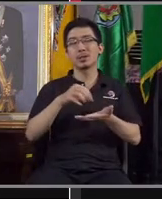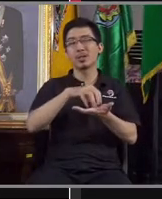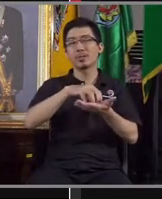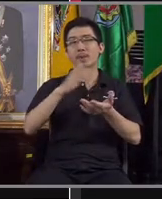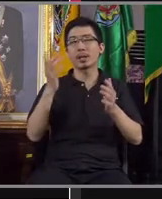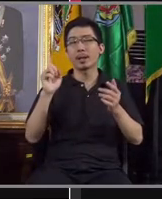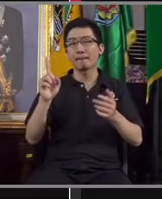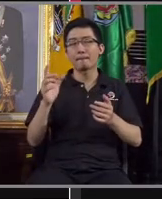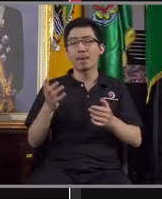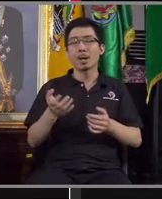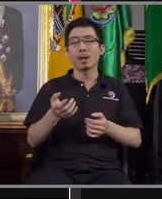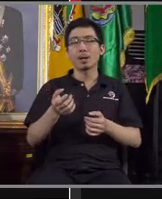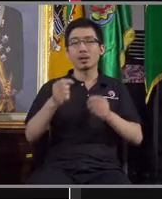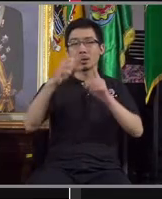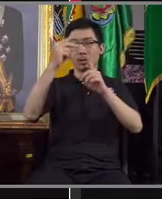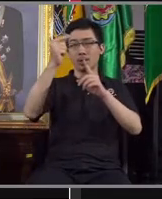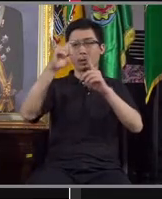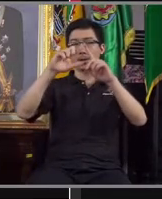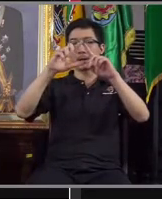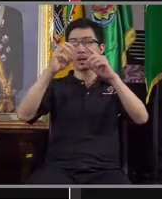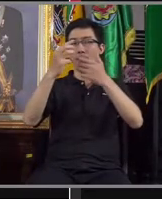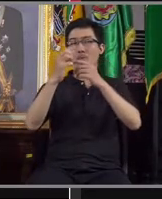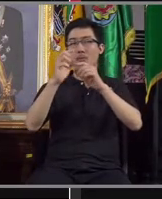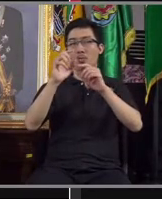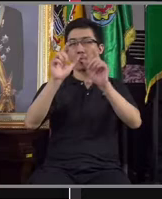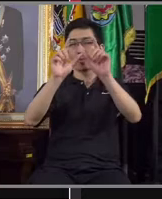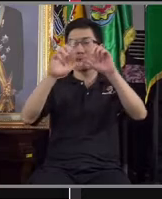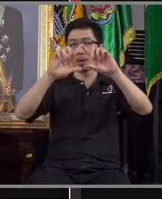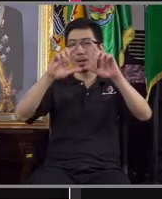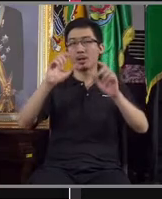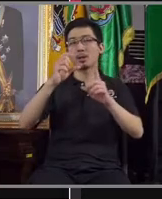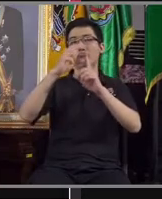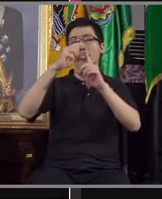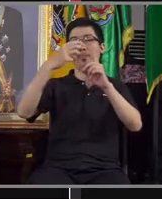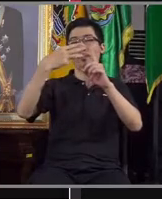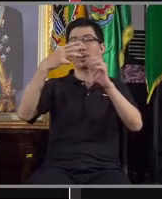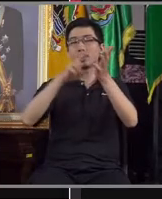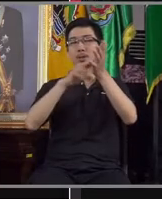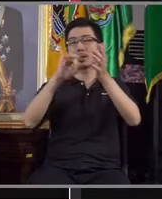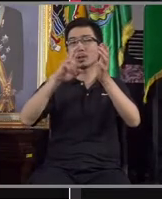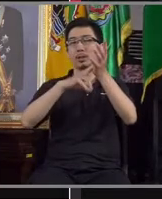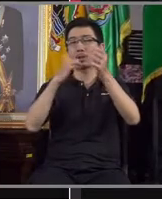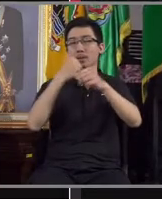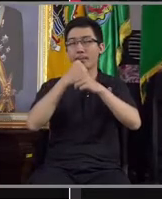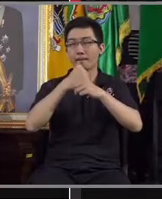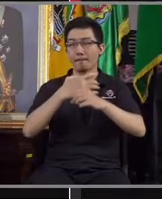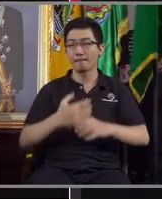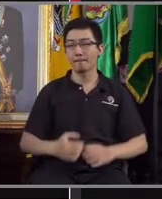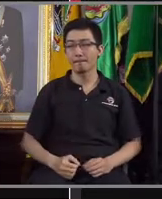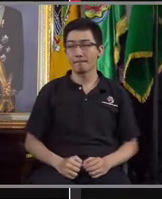juga sama tapi jalan dan juga wisata waduk atau waduk yang akan dibangun